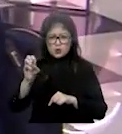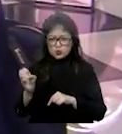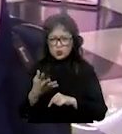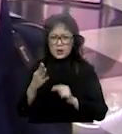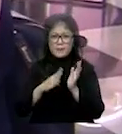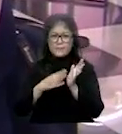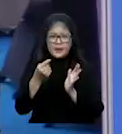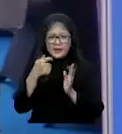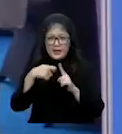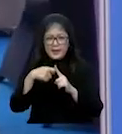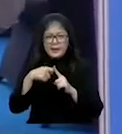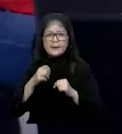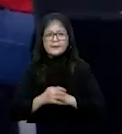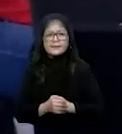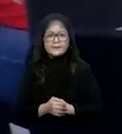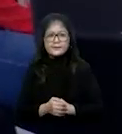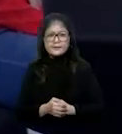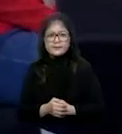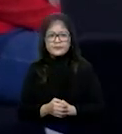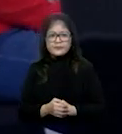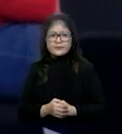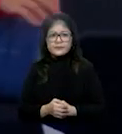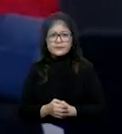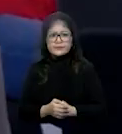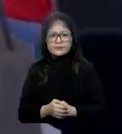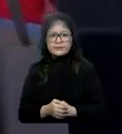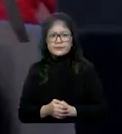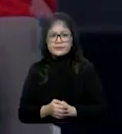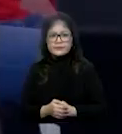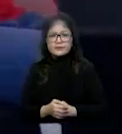pada tahun lalu. Tim Liputan iNews melaporkan.